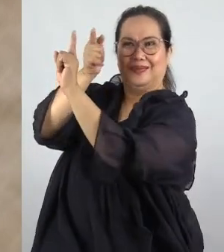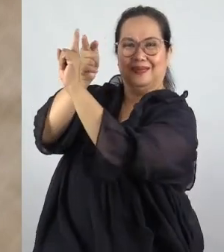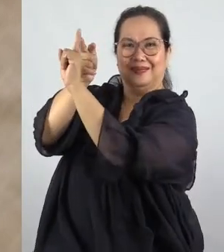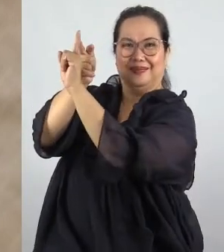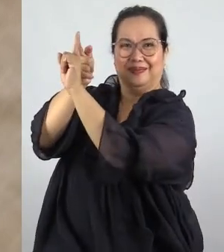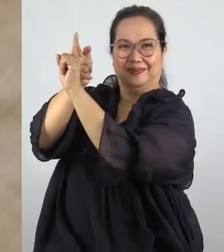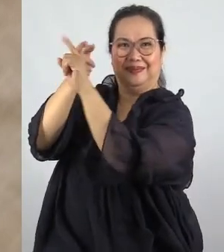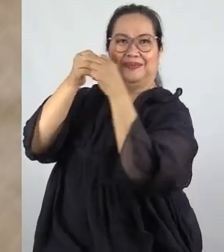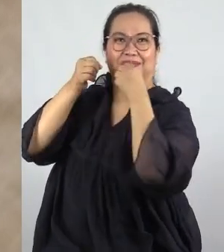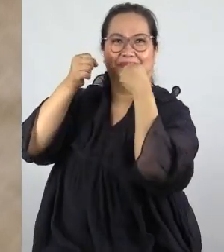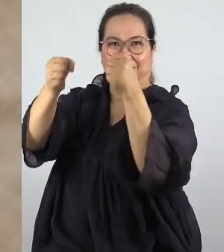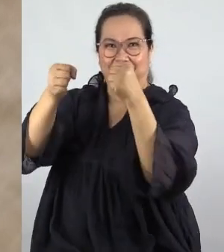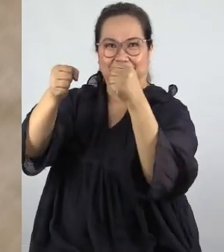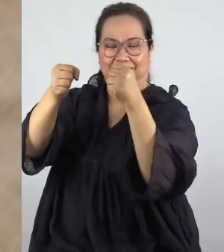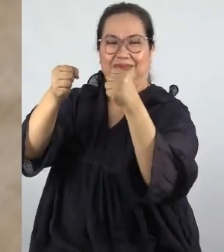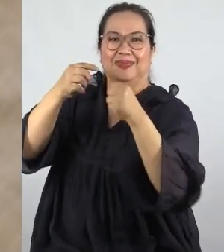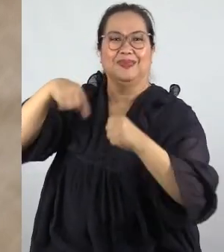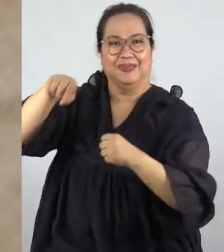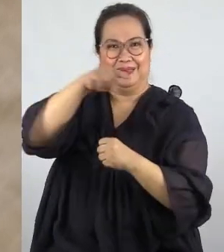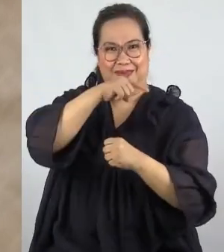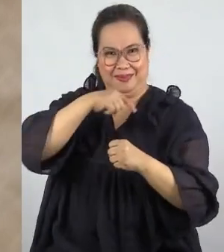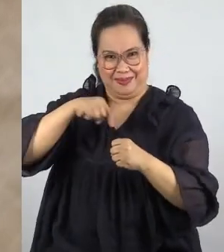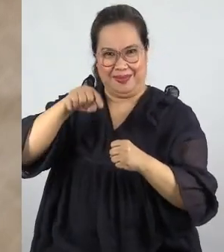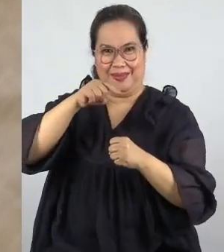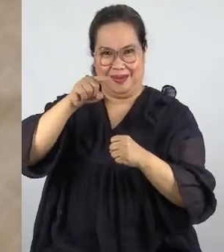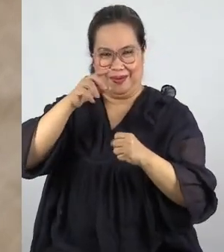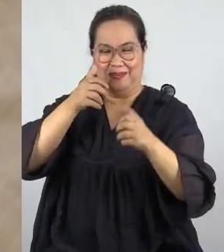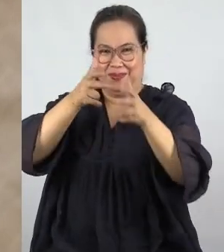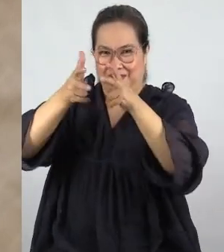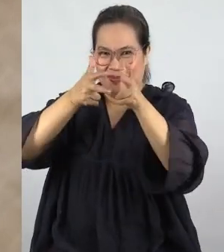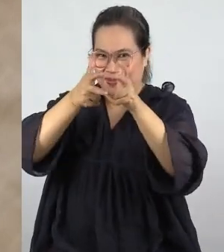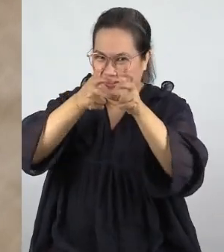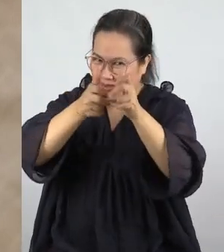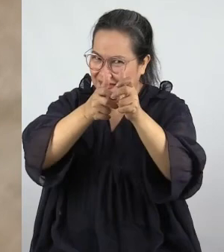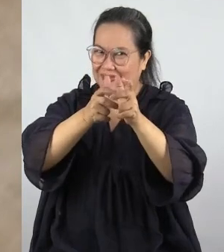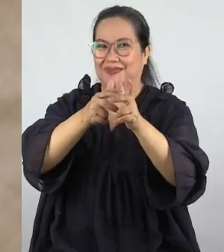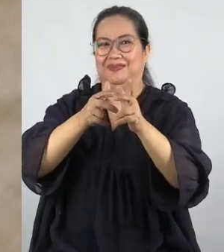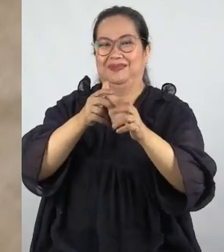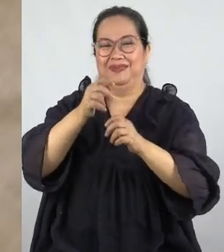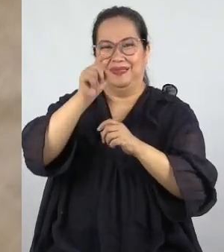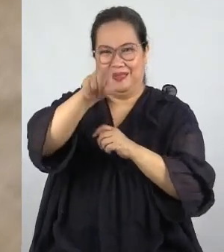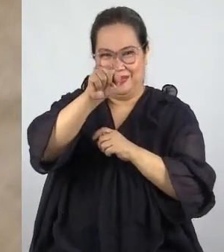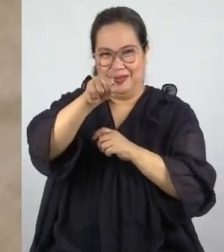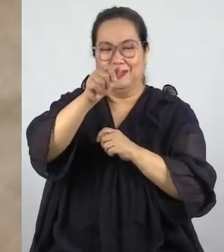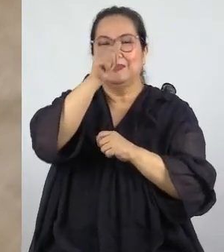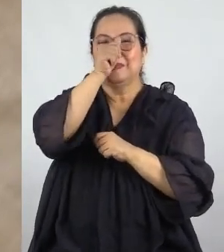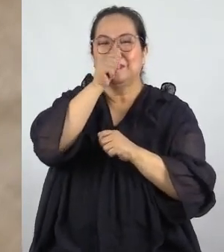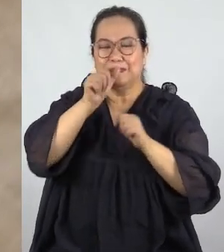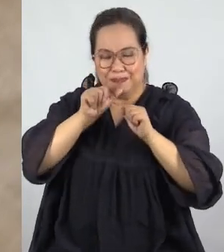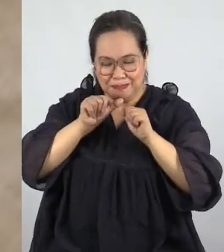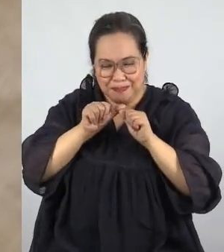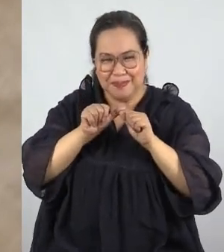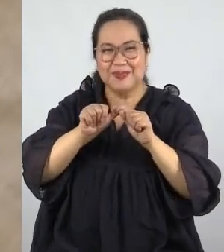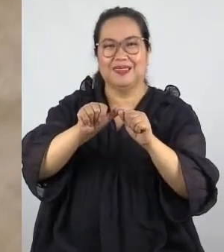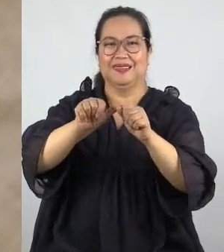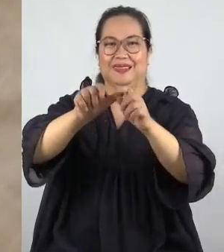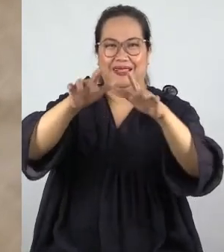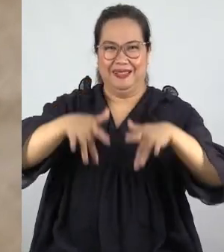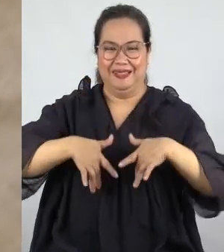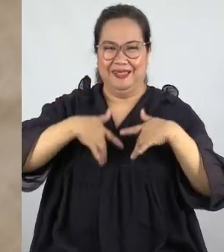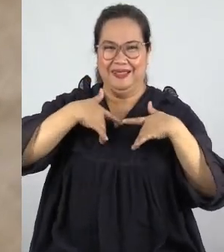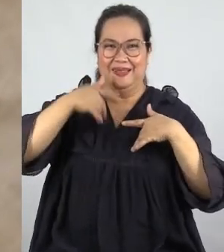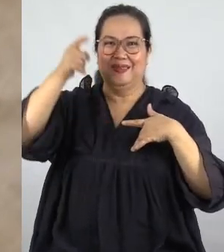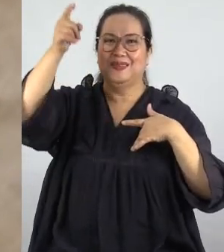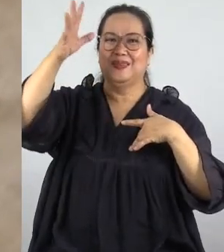at lakas sa ating pagtakbo. Itaguyod natin ang ating buhay sa